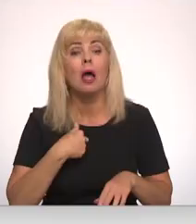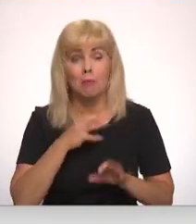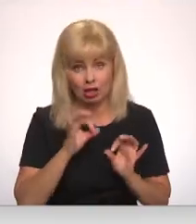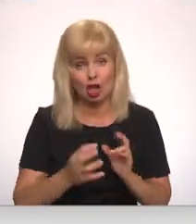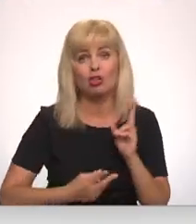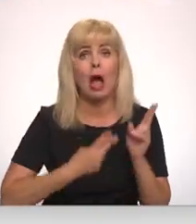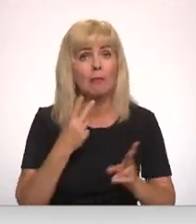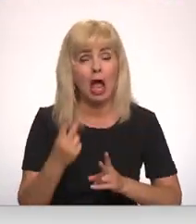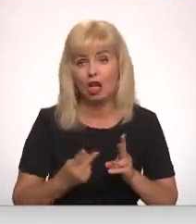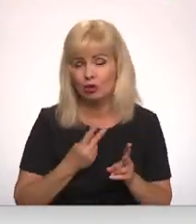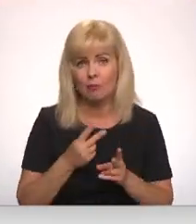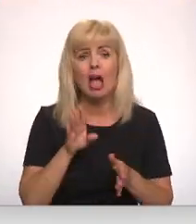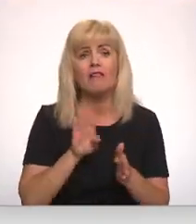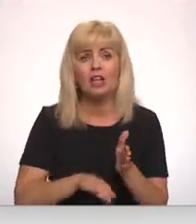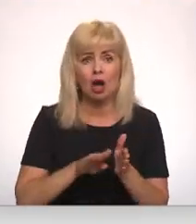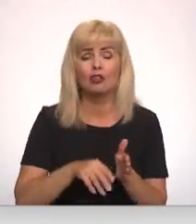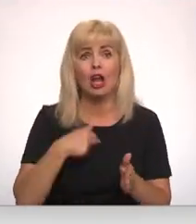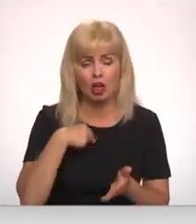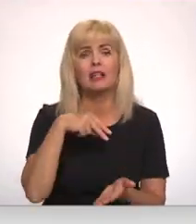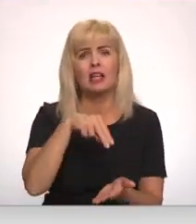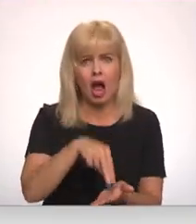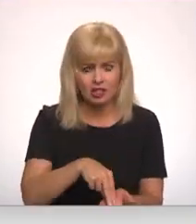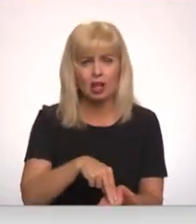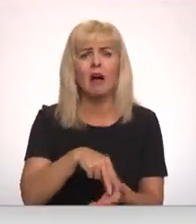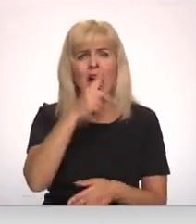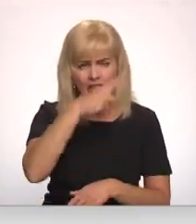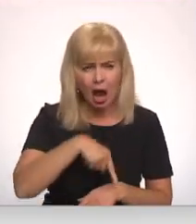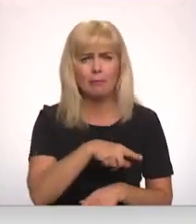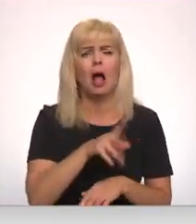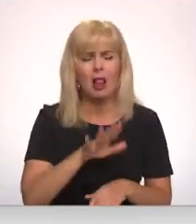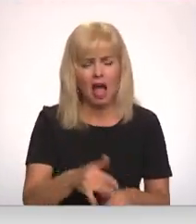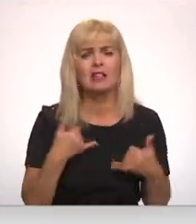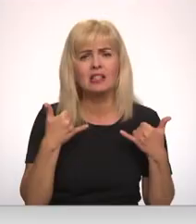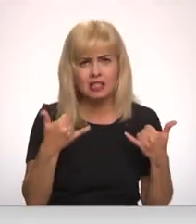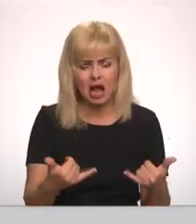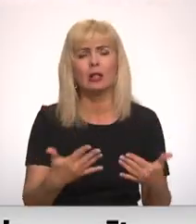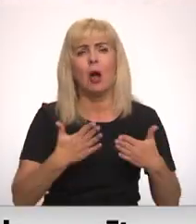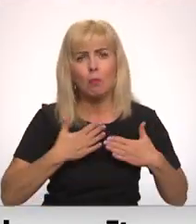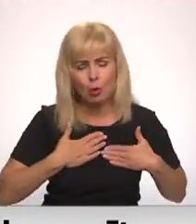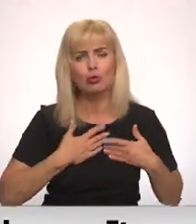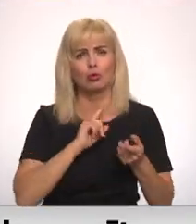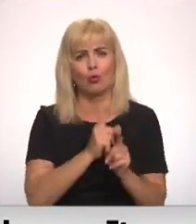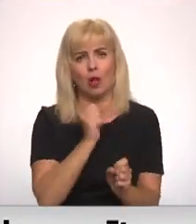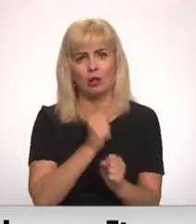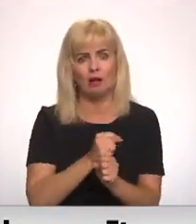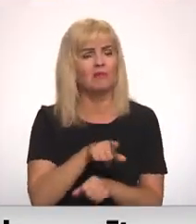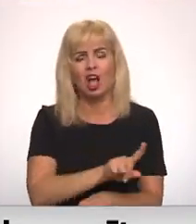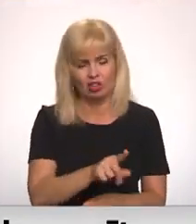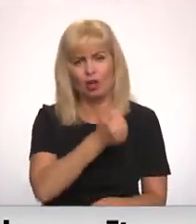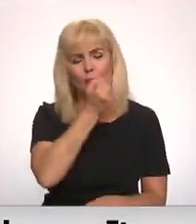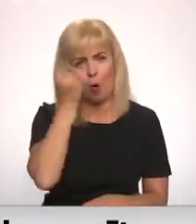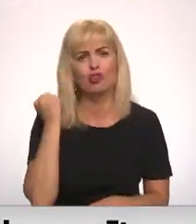bet vienkārši, ka man ir jāstāv šeit un jāprasa, lai ciena mūsu skolotāju darbu, un tas ir